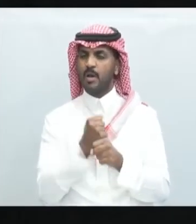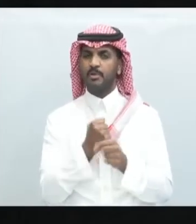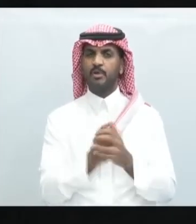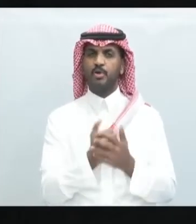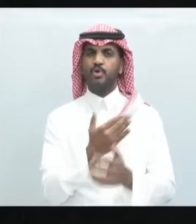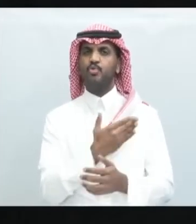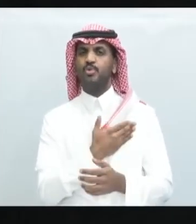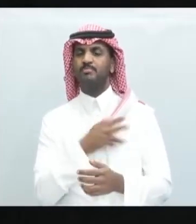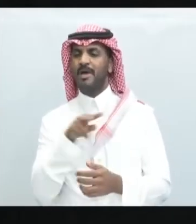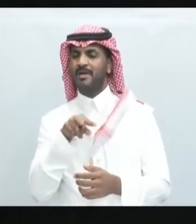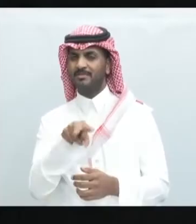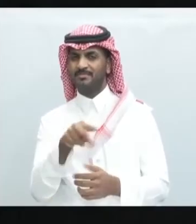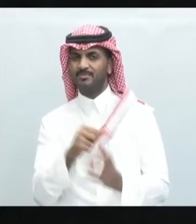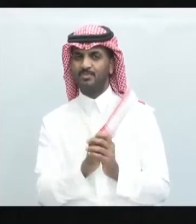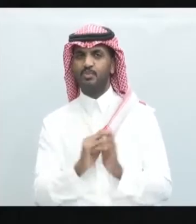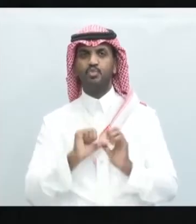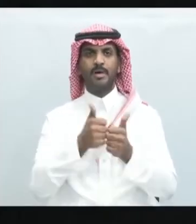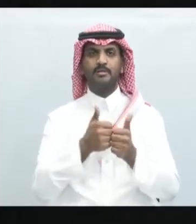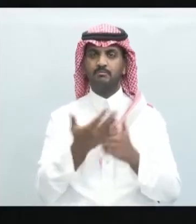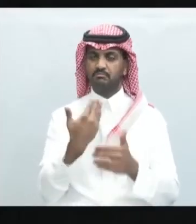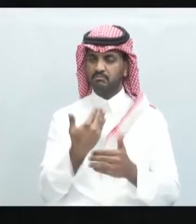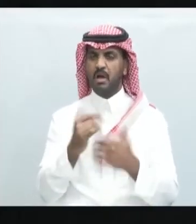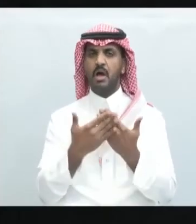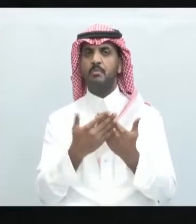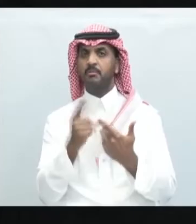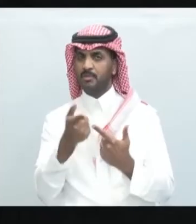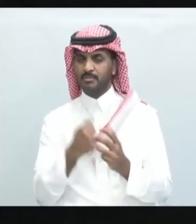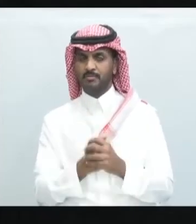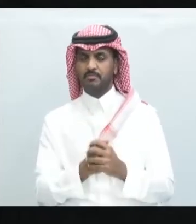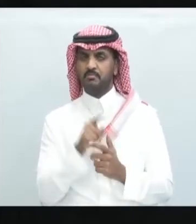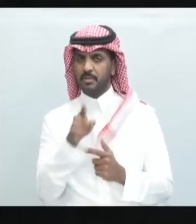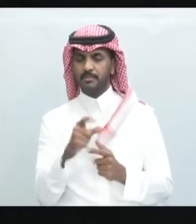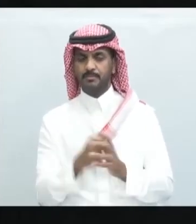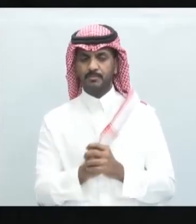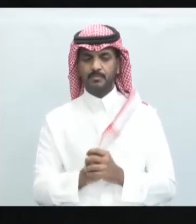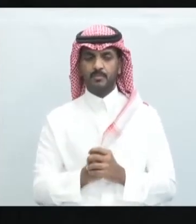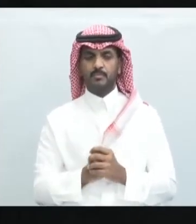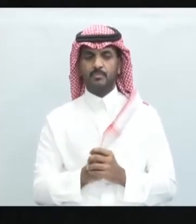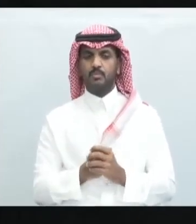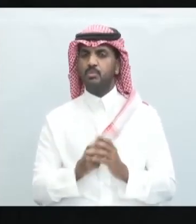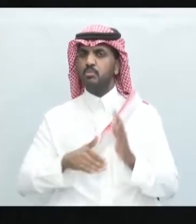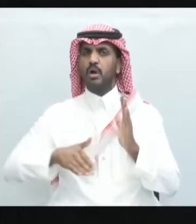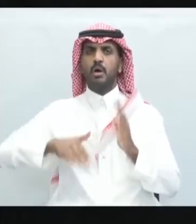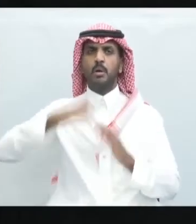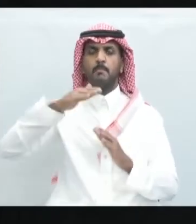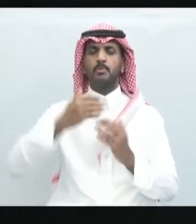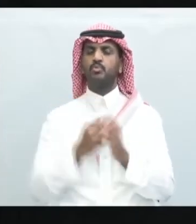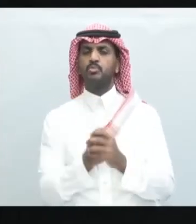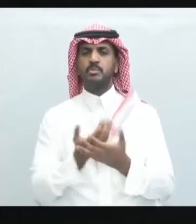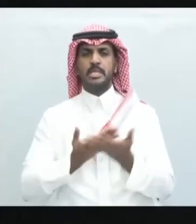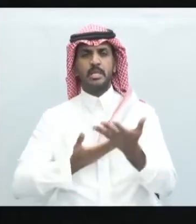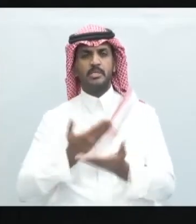يحبانه ثم تبادر الى عملي قبل ان يطلبان هذا العمل منك وهذا من قمه الاحسان لها